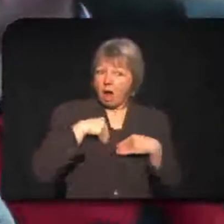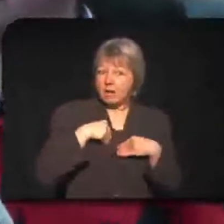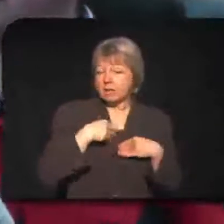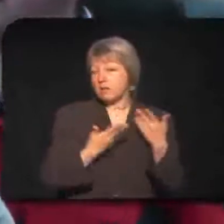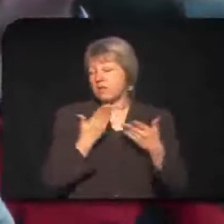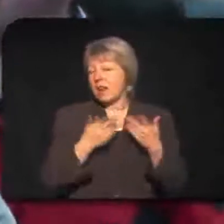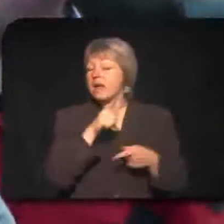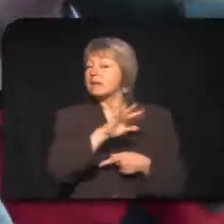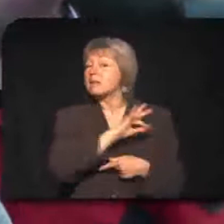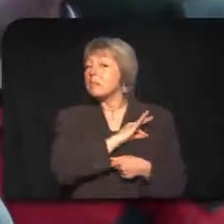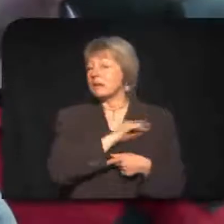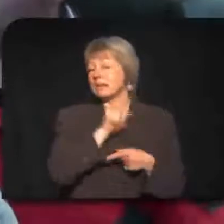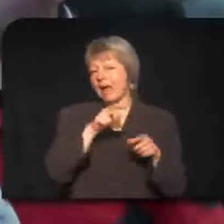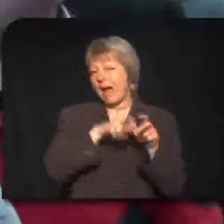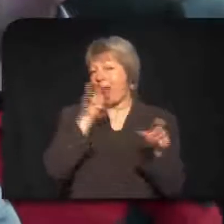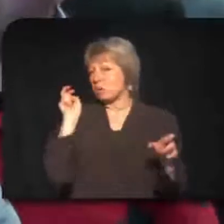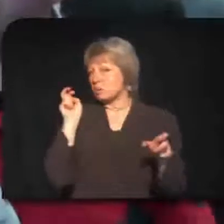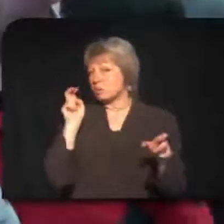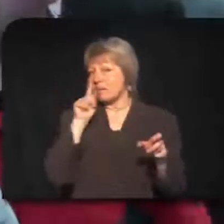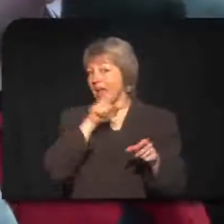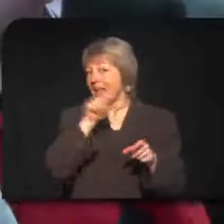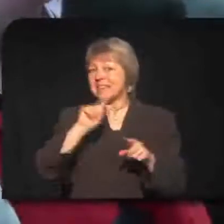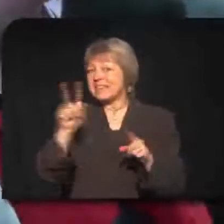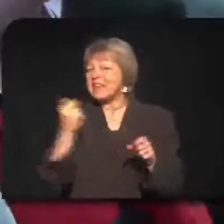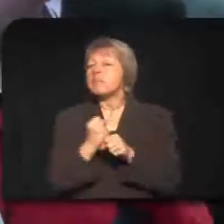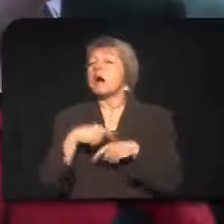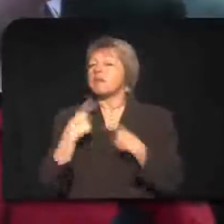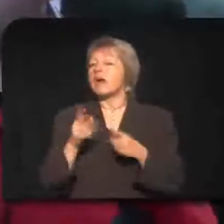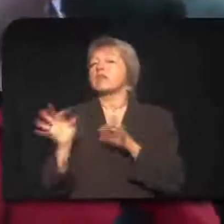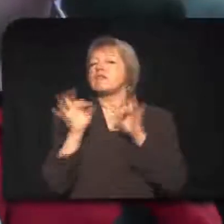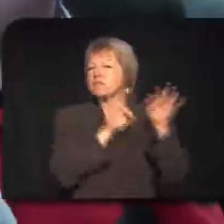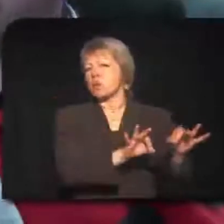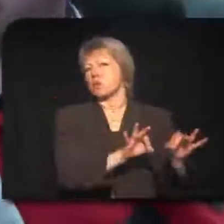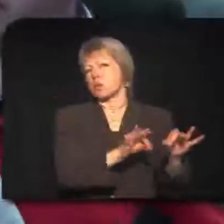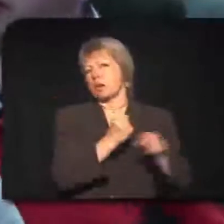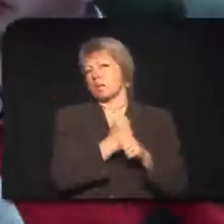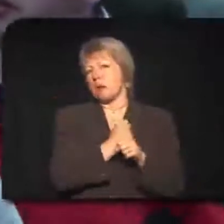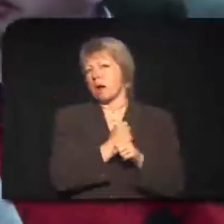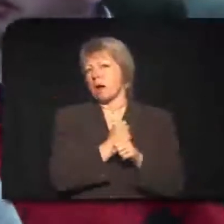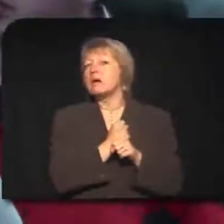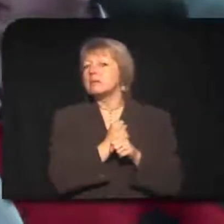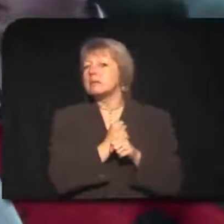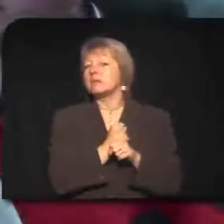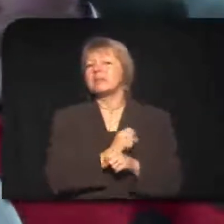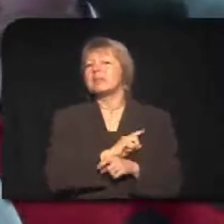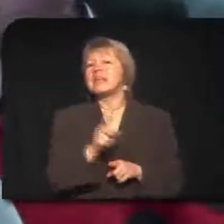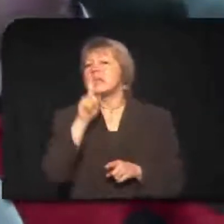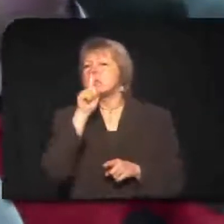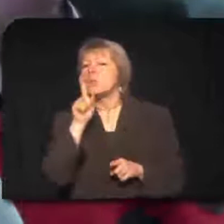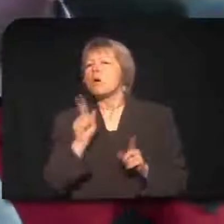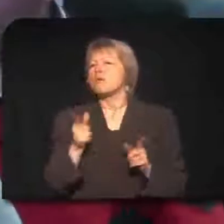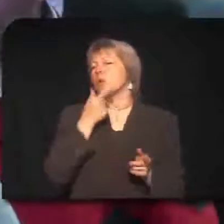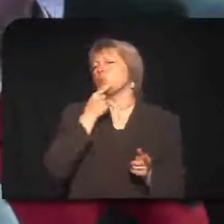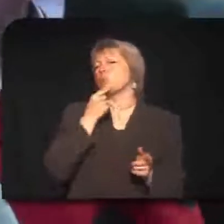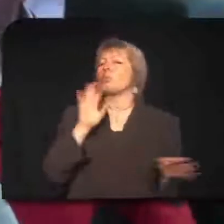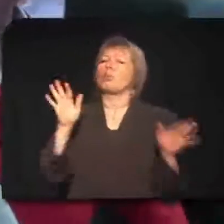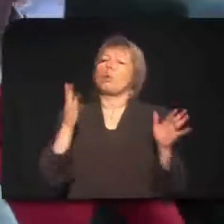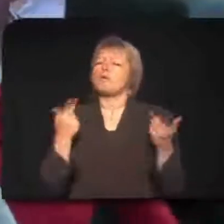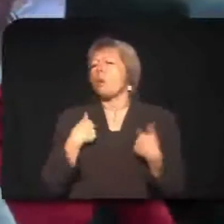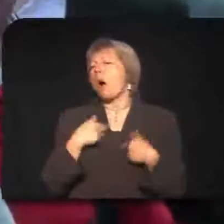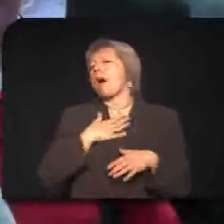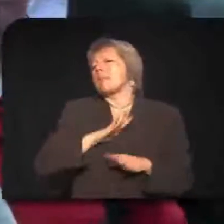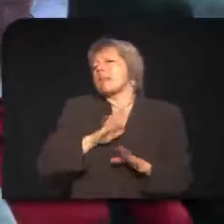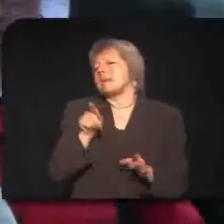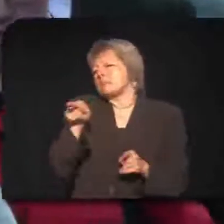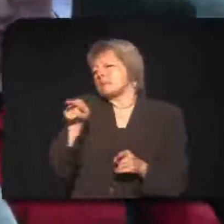das nicht macht stimmt dafür stimmt nicht nur für den Antrag stimmt nicht nur für den Ertrag der euch am liebsten ist denkt nicht